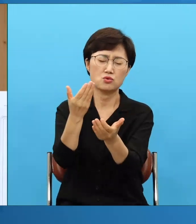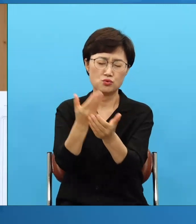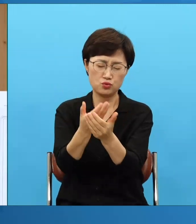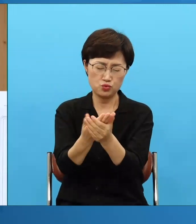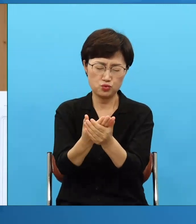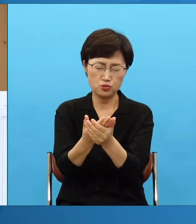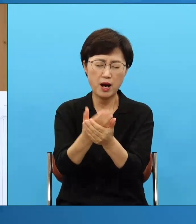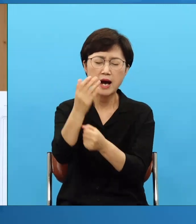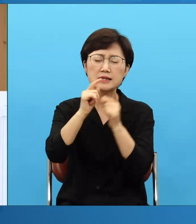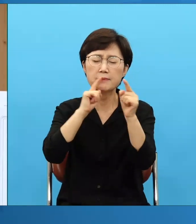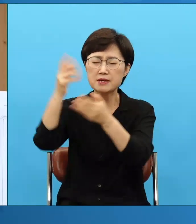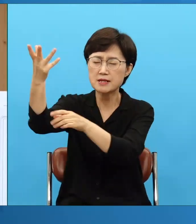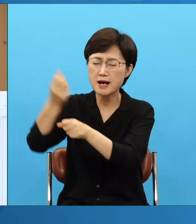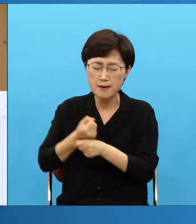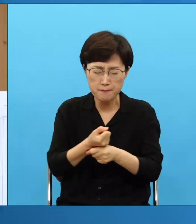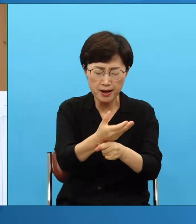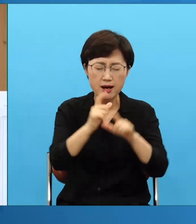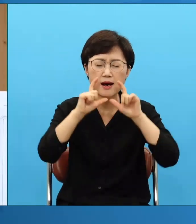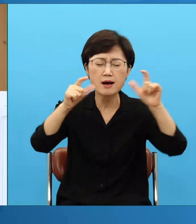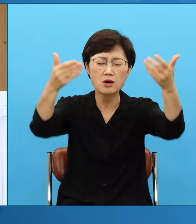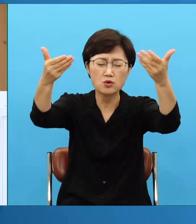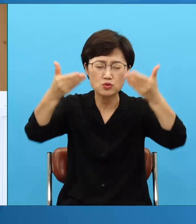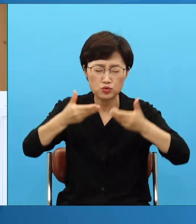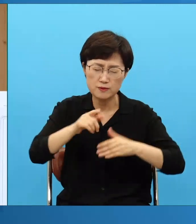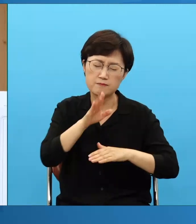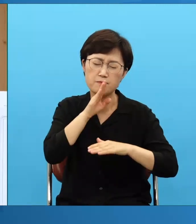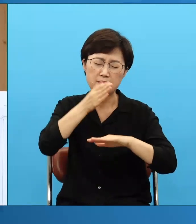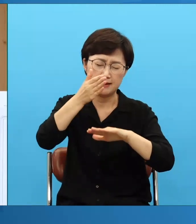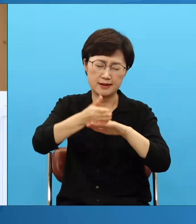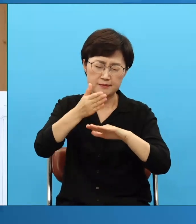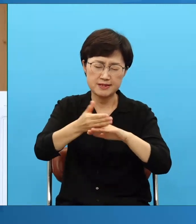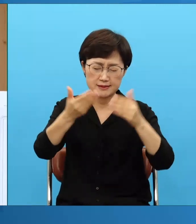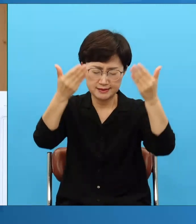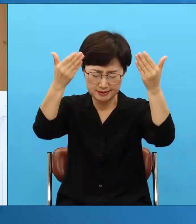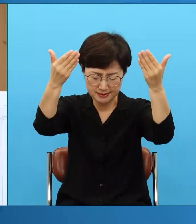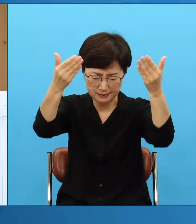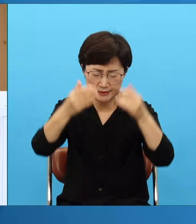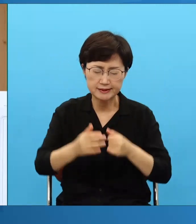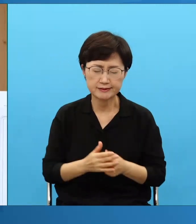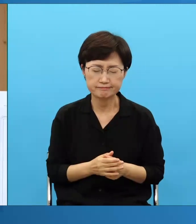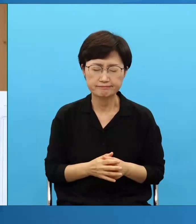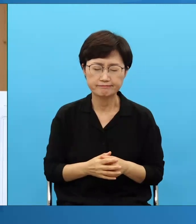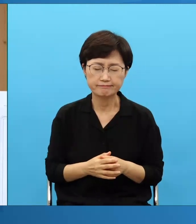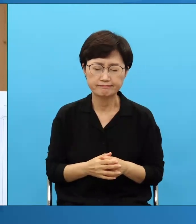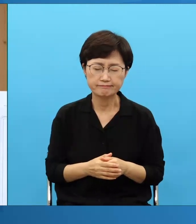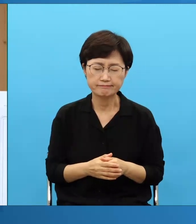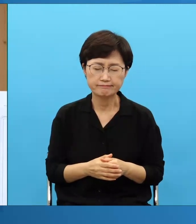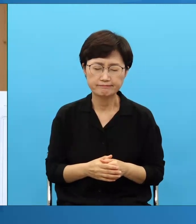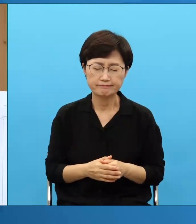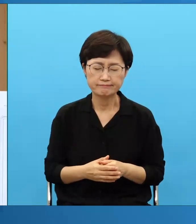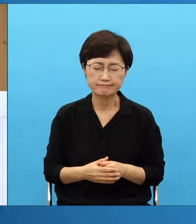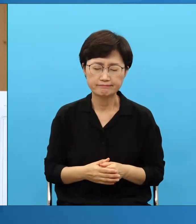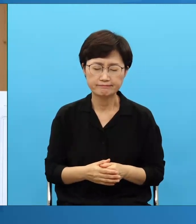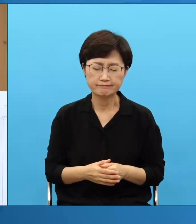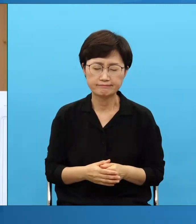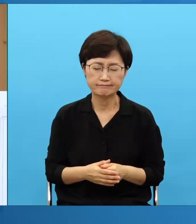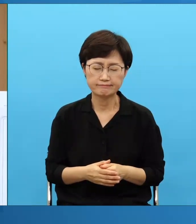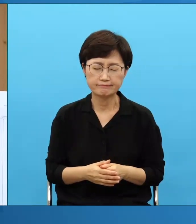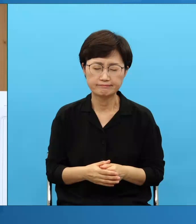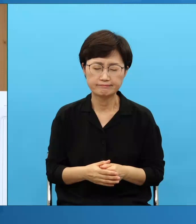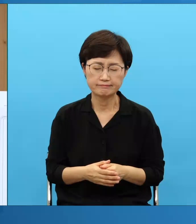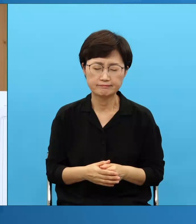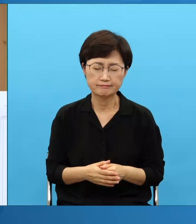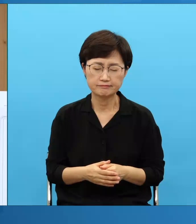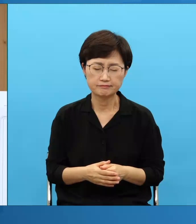말씀이 선포되게 하시니 감사합니다. Thank you for giving a double portion of spirit upon Reverend Yu Gang-soo, who will testify the word. Allow him to proclaim your word that will save this